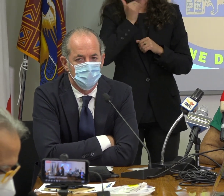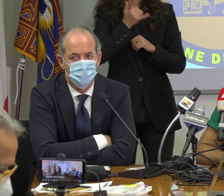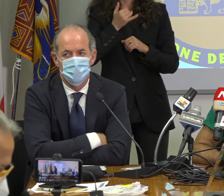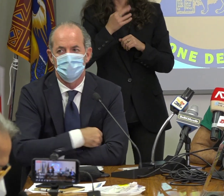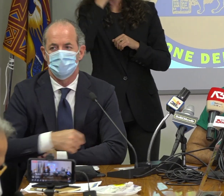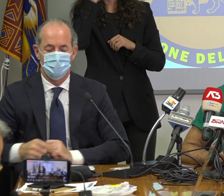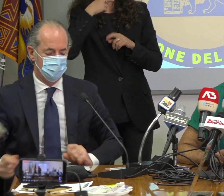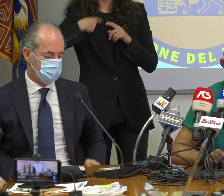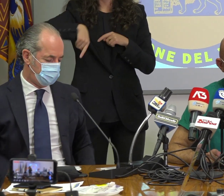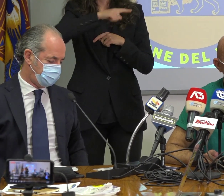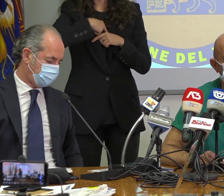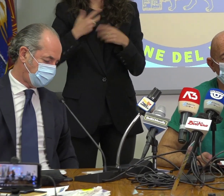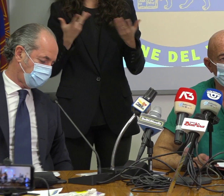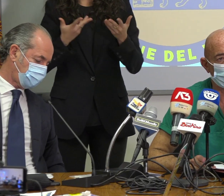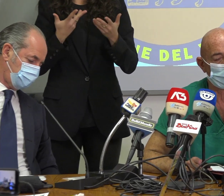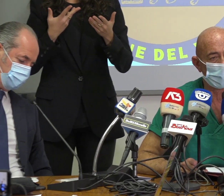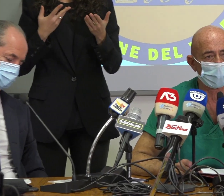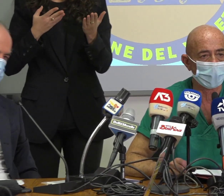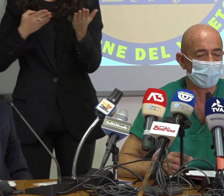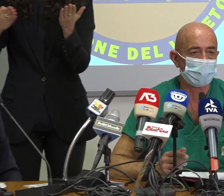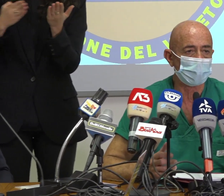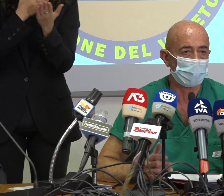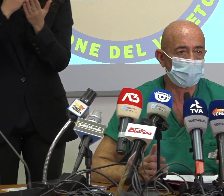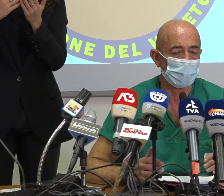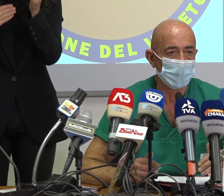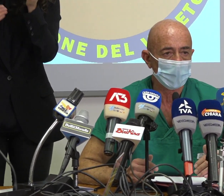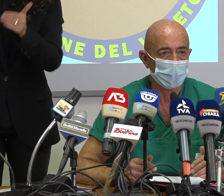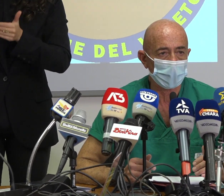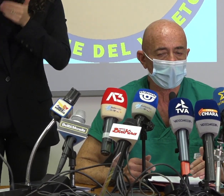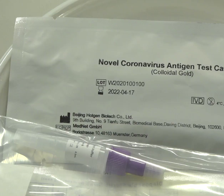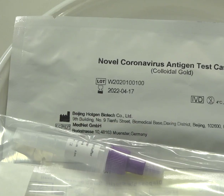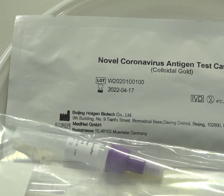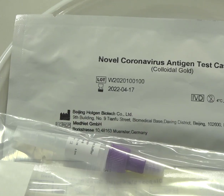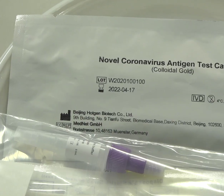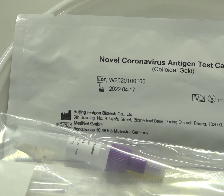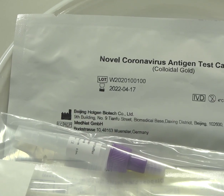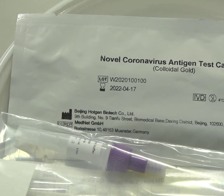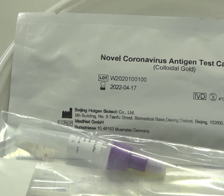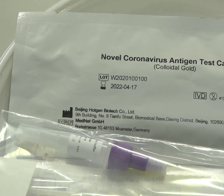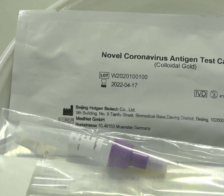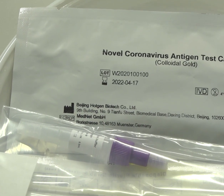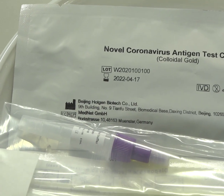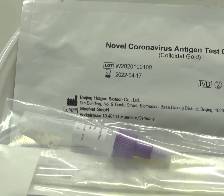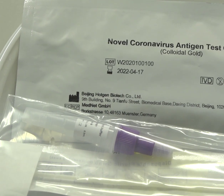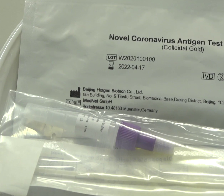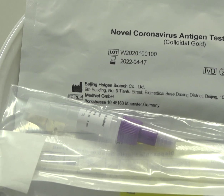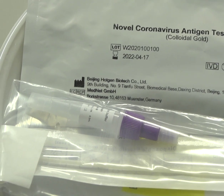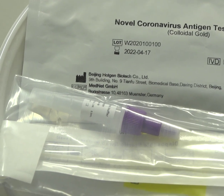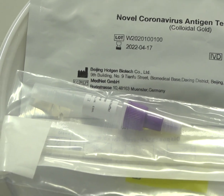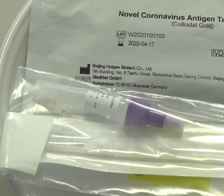con gli altri 14 laboratori di microbiologia del veneto alla stessa attendibilità dei